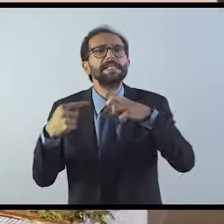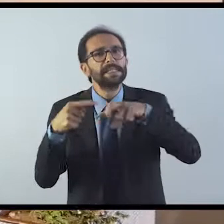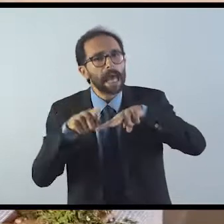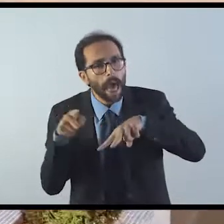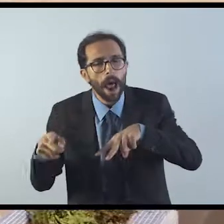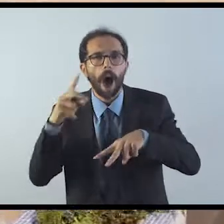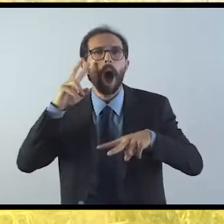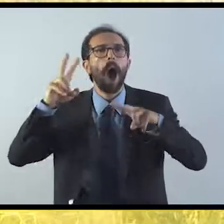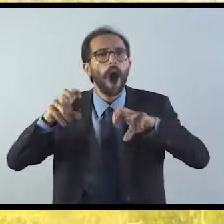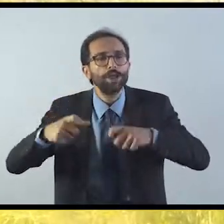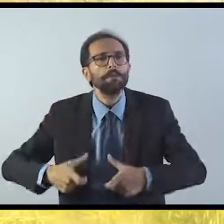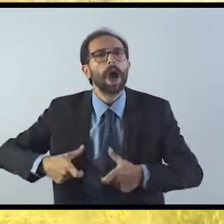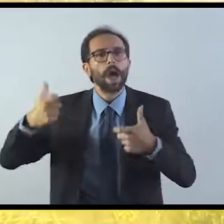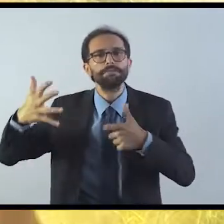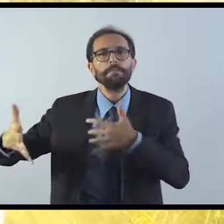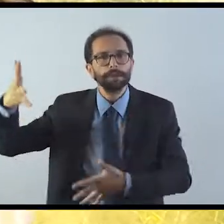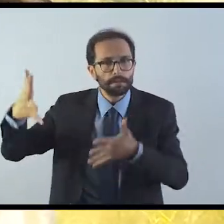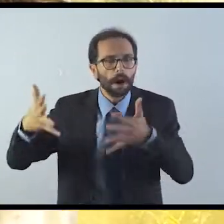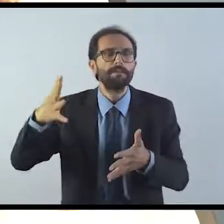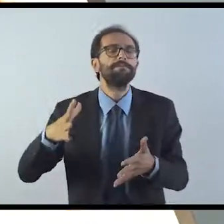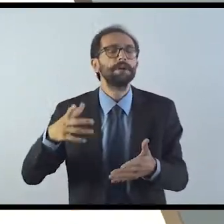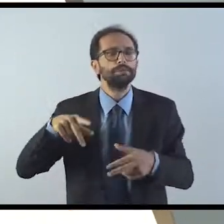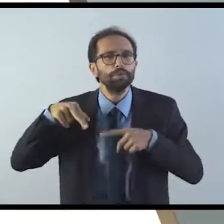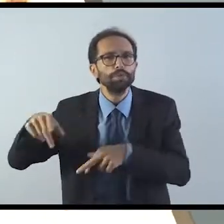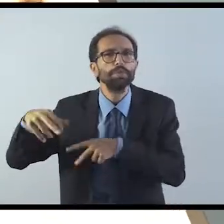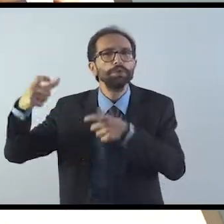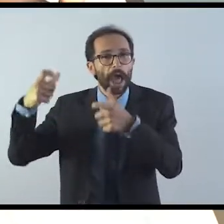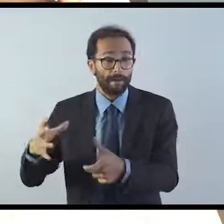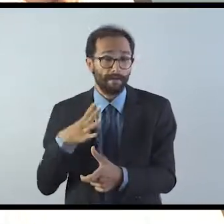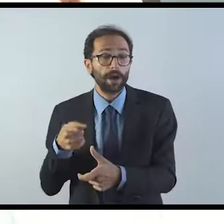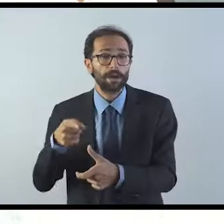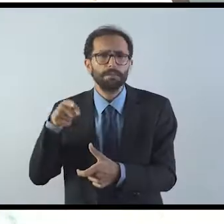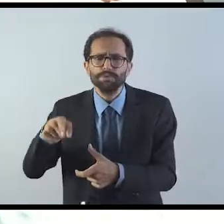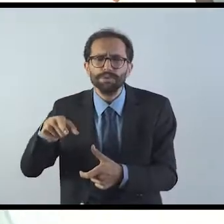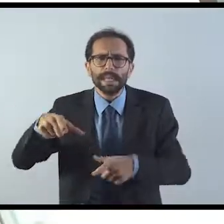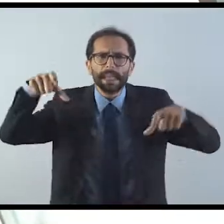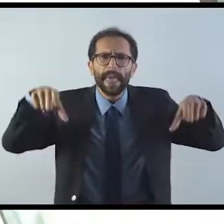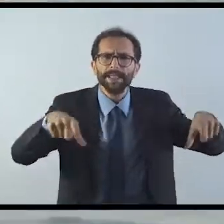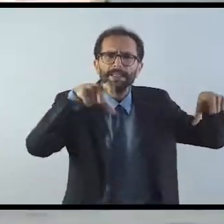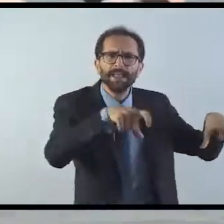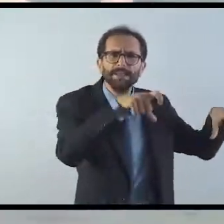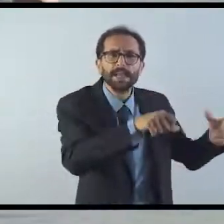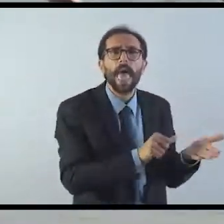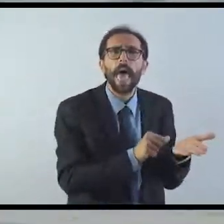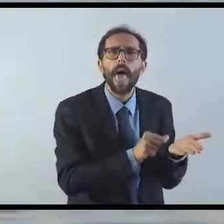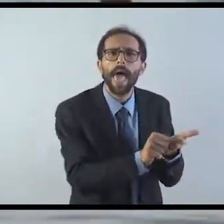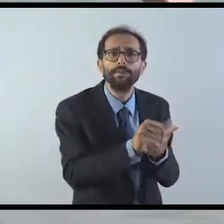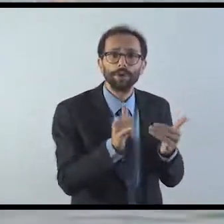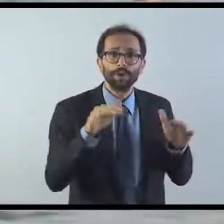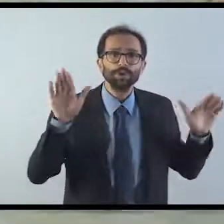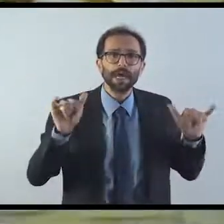yürüyüş alanları bulunmaktadır kesisler kuşların rahatsız olmaması için tabiata uyumlu olarak